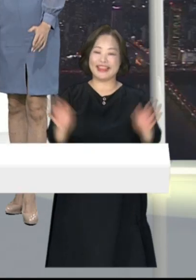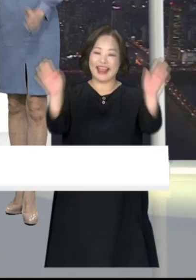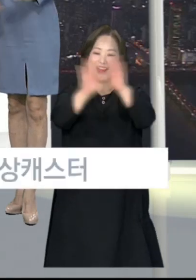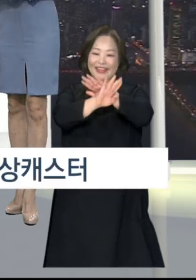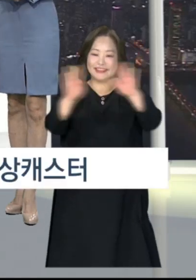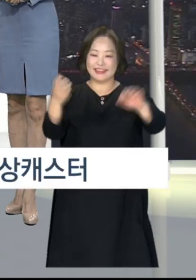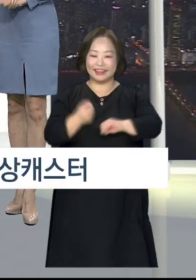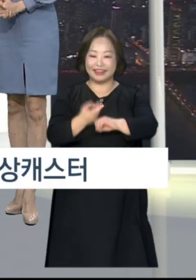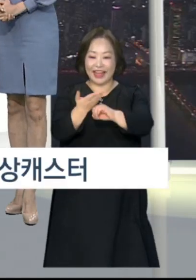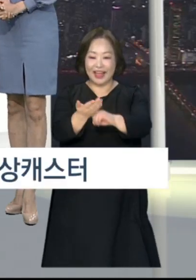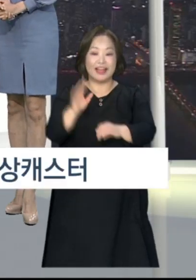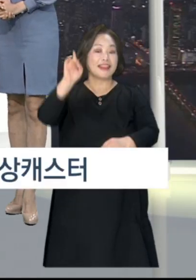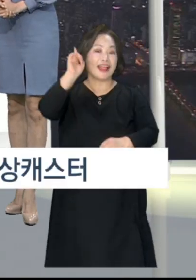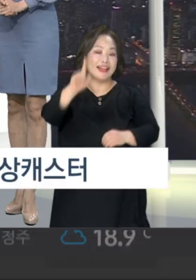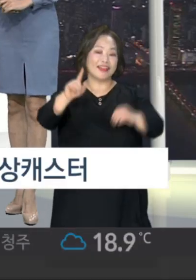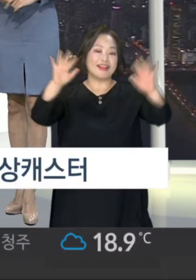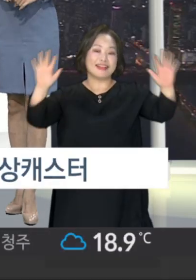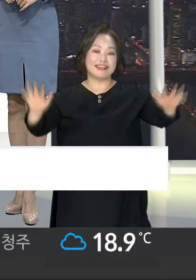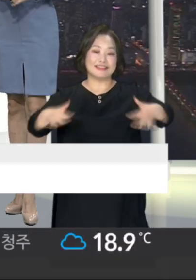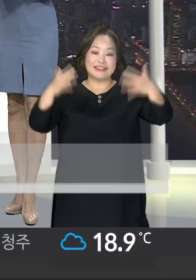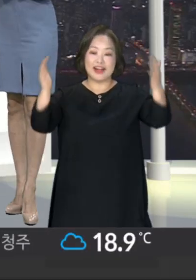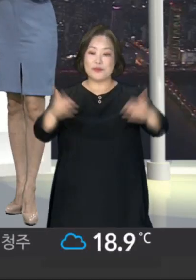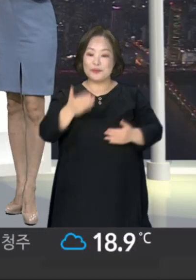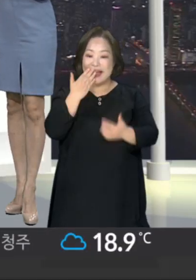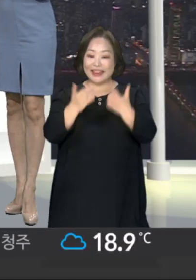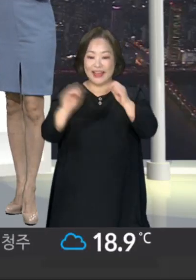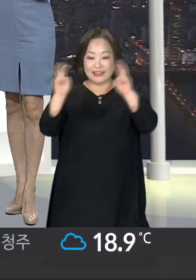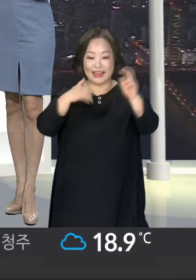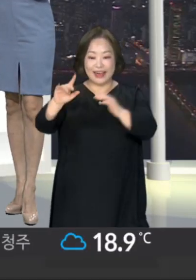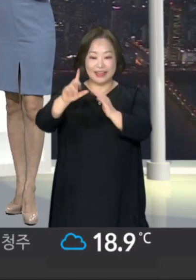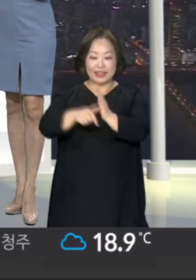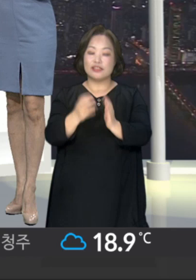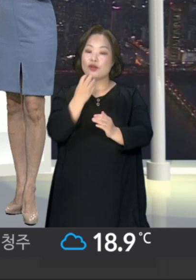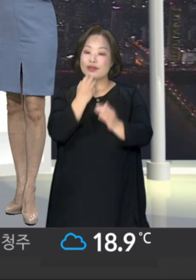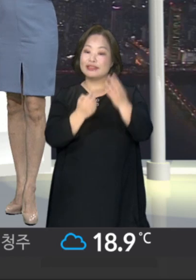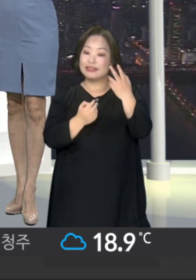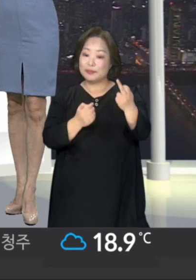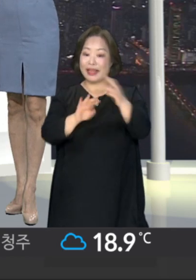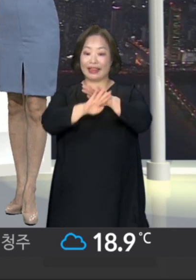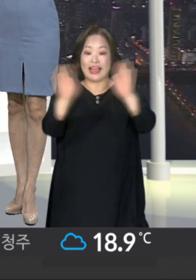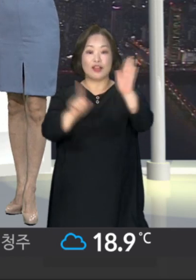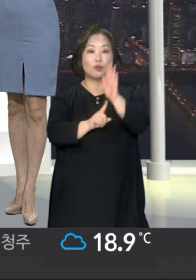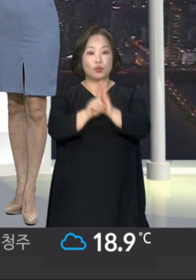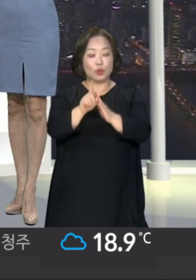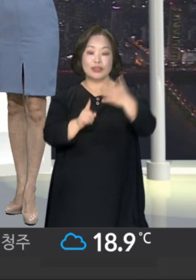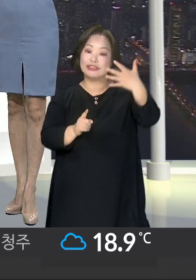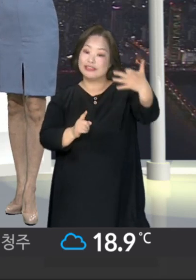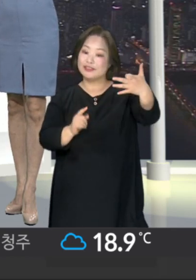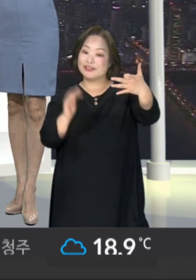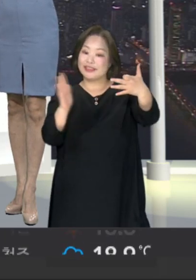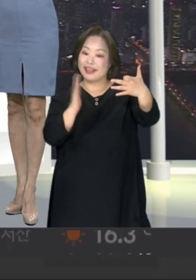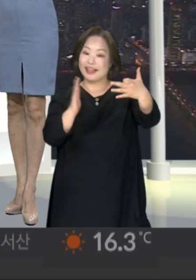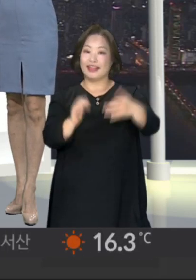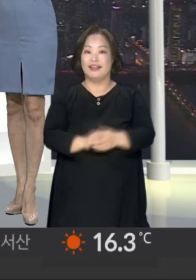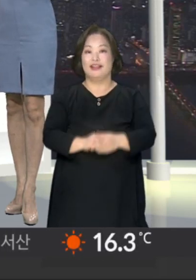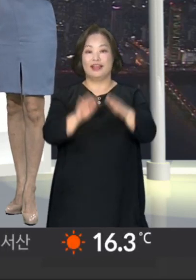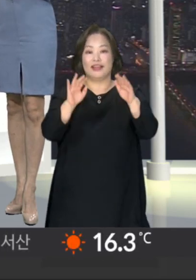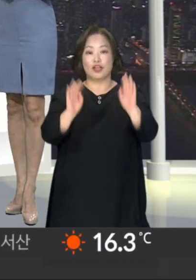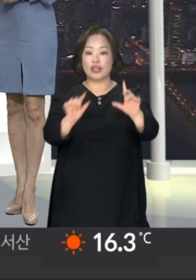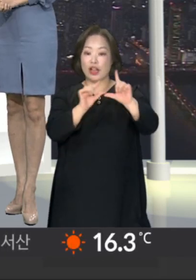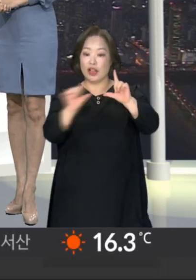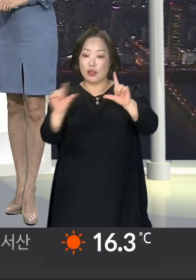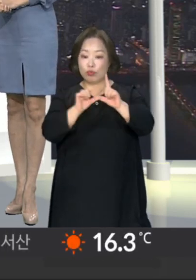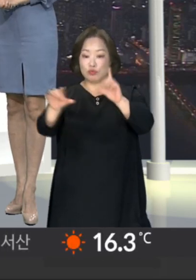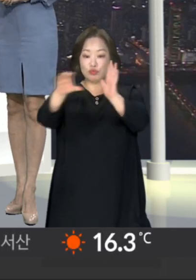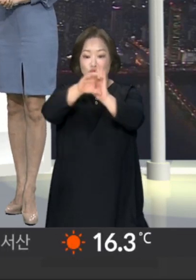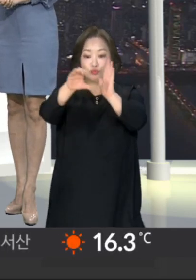내일도 이맘때 선선한 날씨가 이어지겠습니다. 출근길 서울은 12도, 낮 최고 기온은 19도가 예보가 됐습니다. 다만